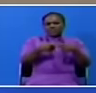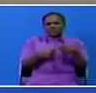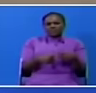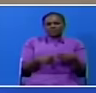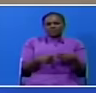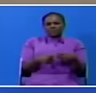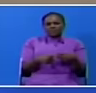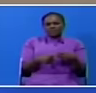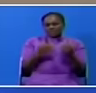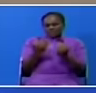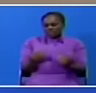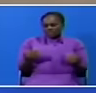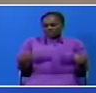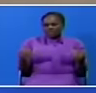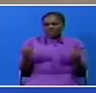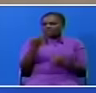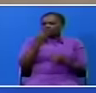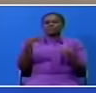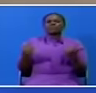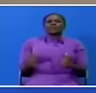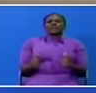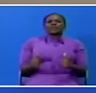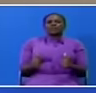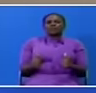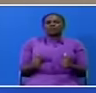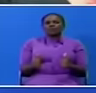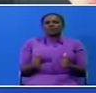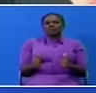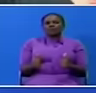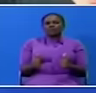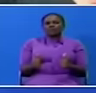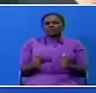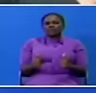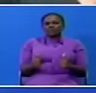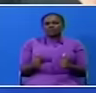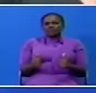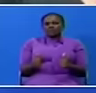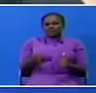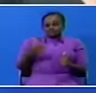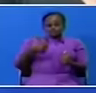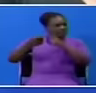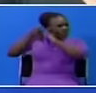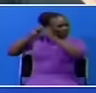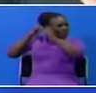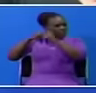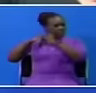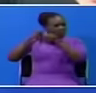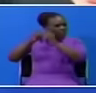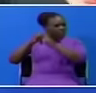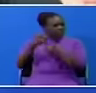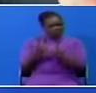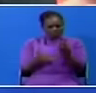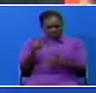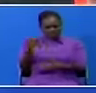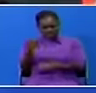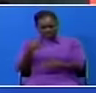Sasa tuko ndani, watoto hawajaweza kukula lunch, watoto wangu hawajapelekewa lunch. Huyo mwenye alikuwa ananishuka akaniambia wacha nitengenezee watoto kwanza